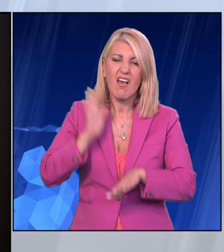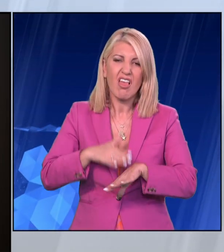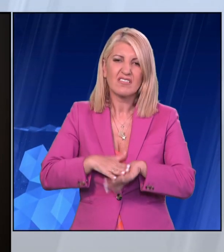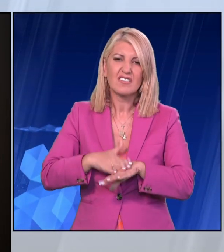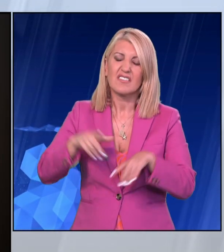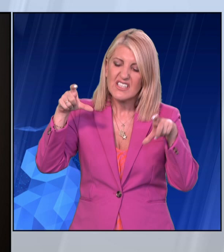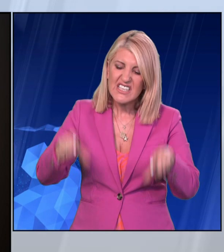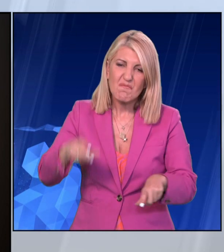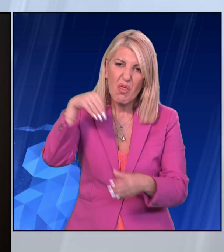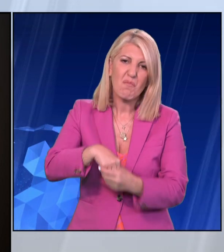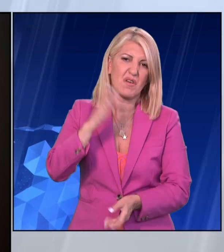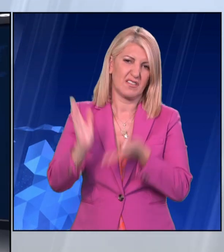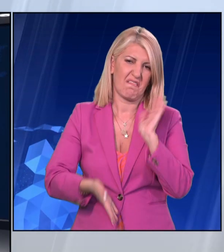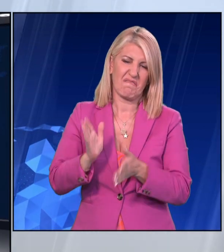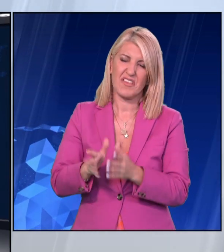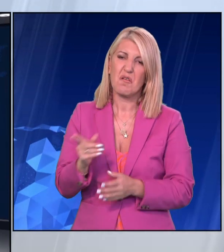με τον πιο τραγικό τρόπο.